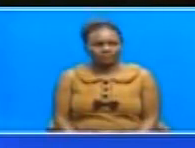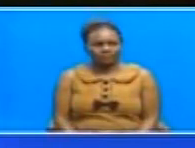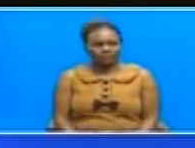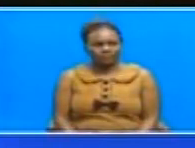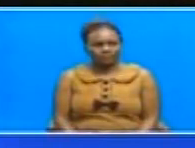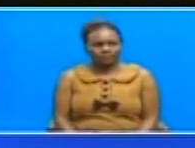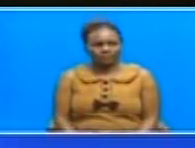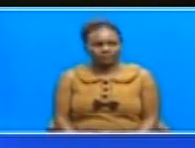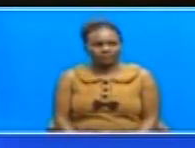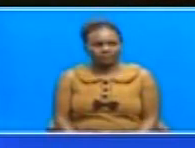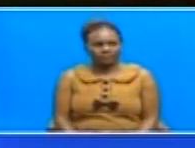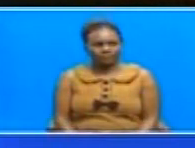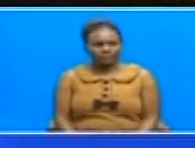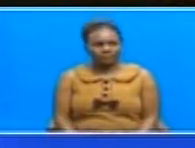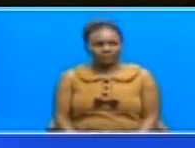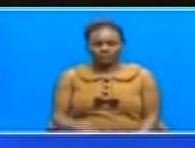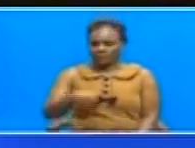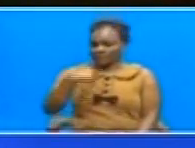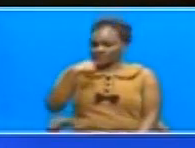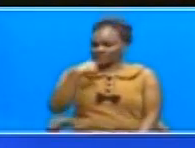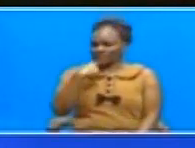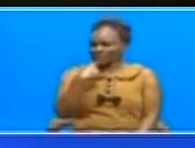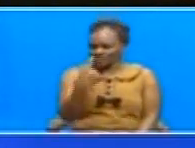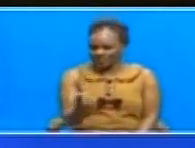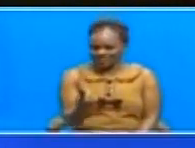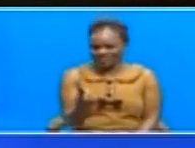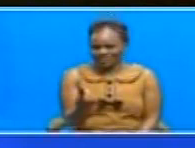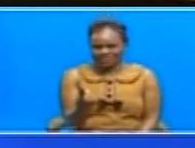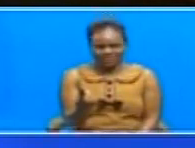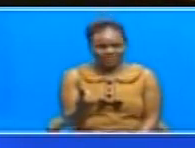And Gambia, Gambia, Kanda,